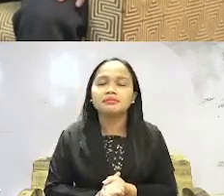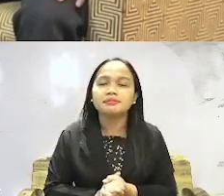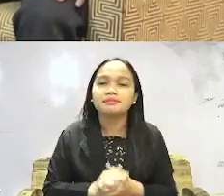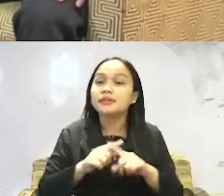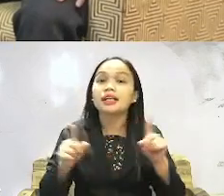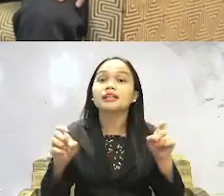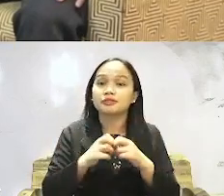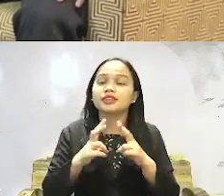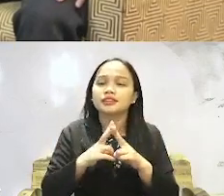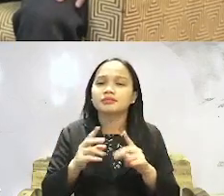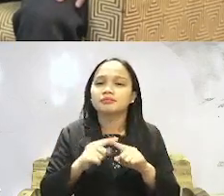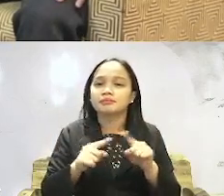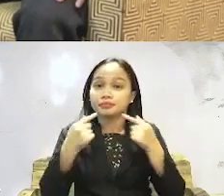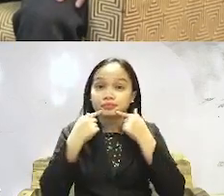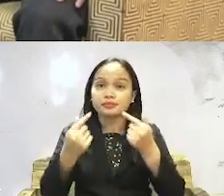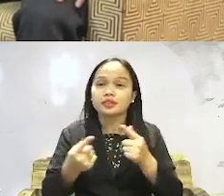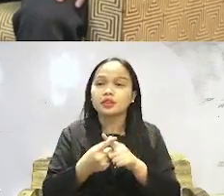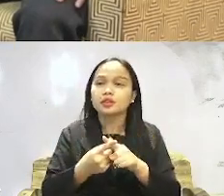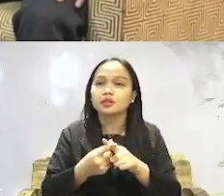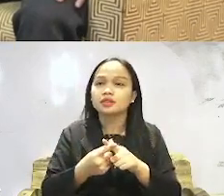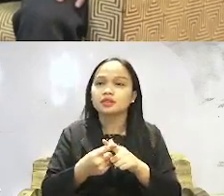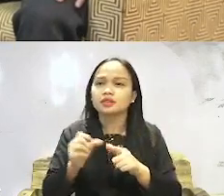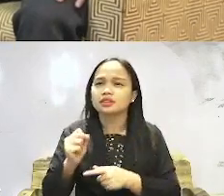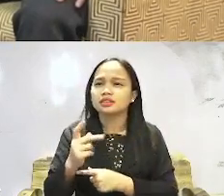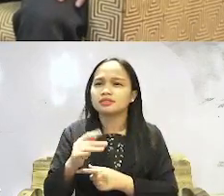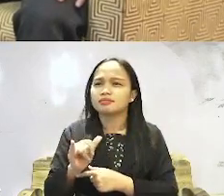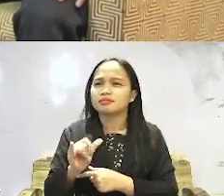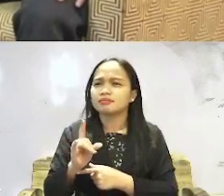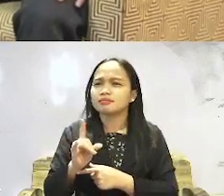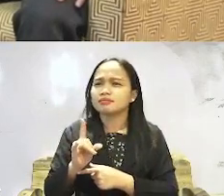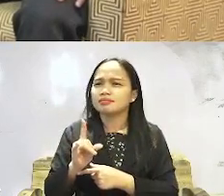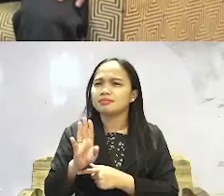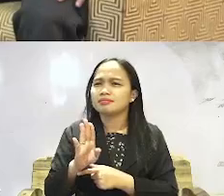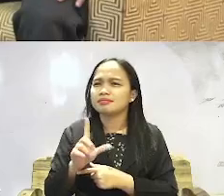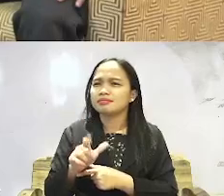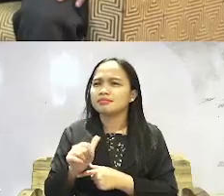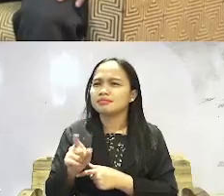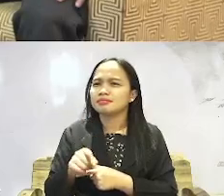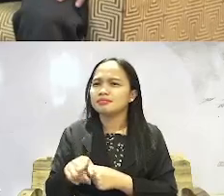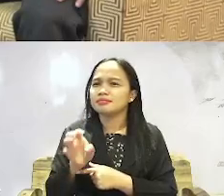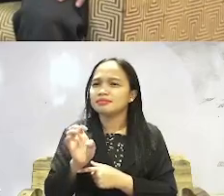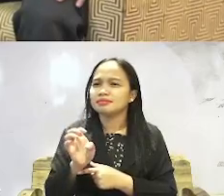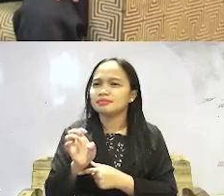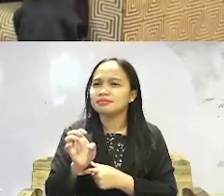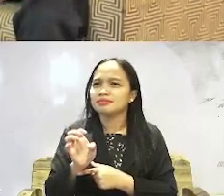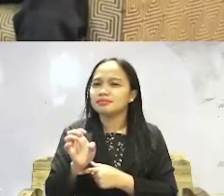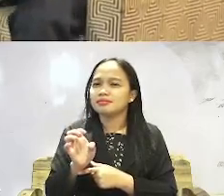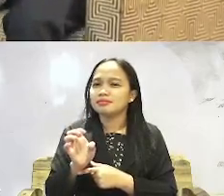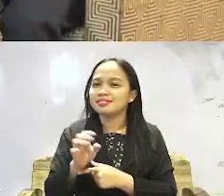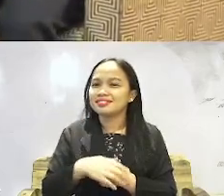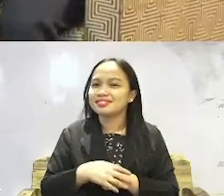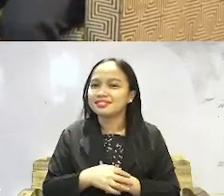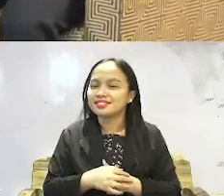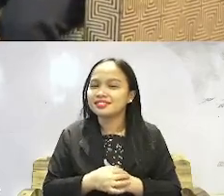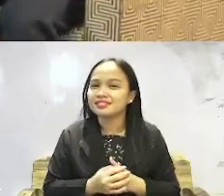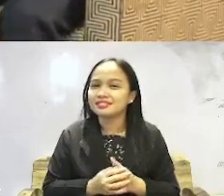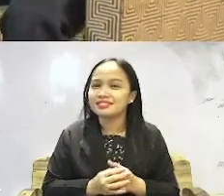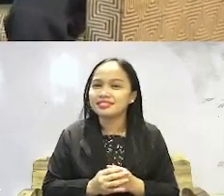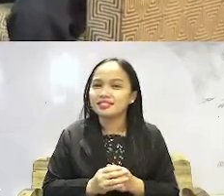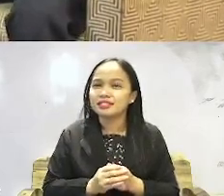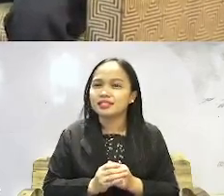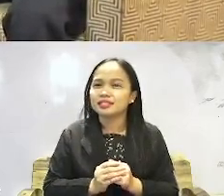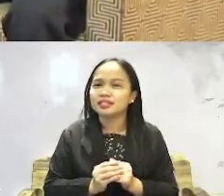pa man, shout out din sa Team Skyflakes. What? Team Skyflakes, ma'am. It is Team Bravo, eh. AC. Diba, hindi, shout out sa